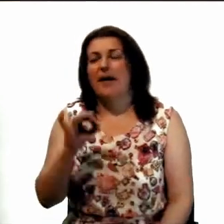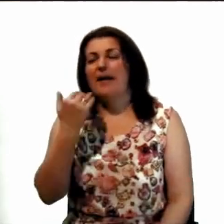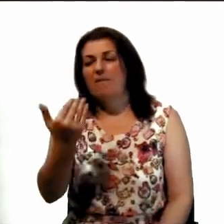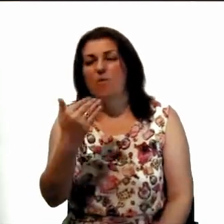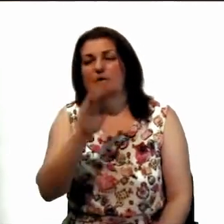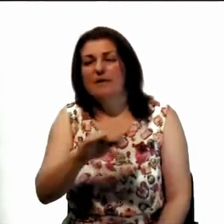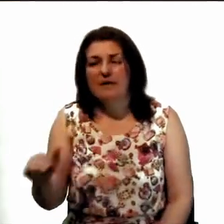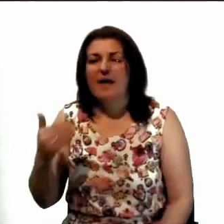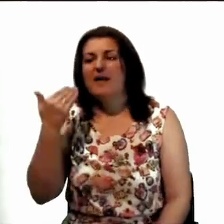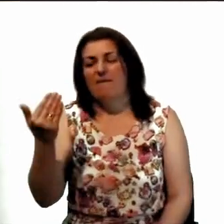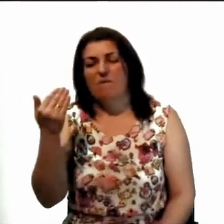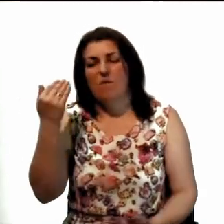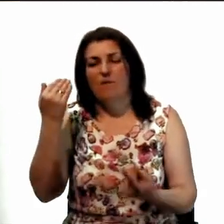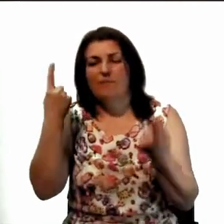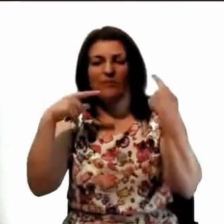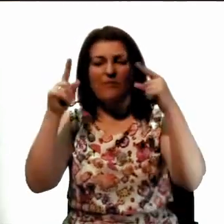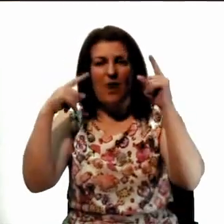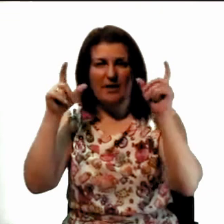детей, его творения.